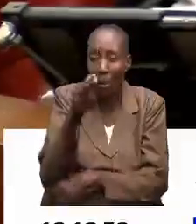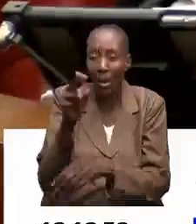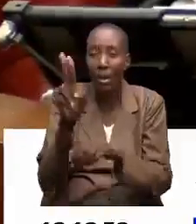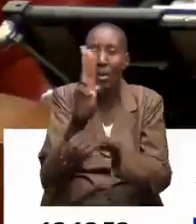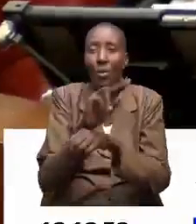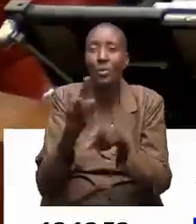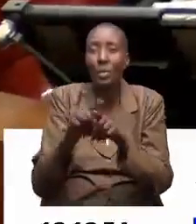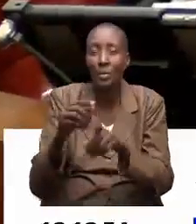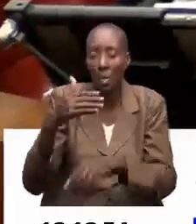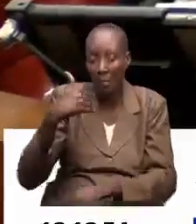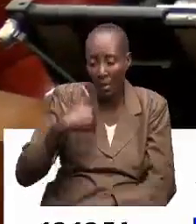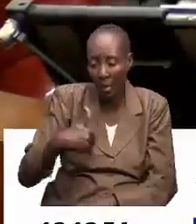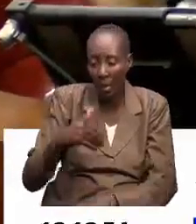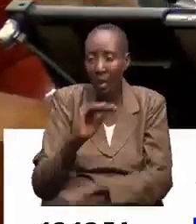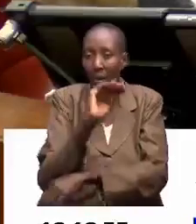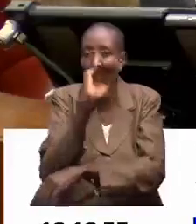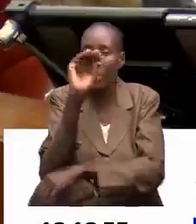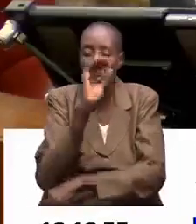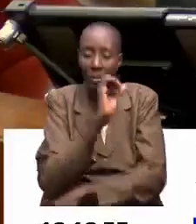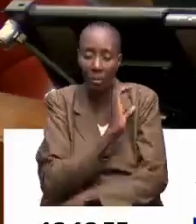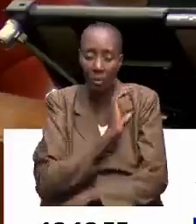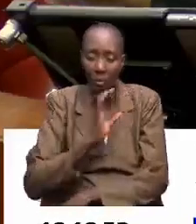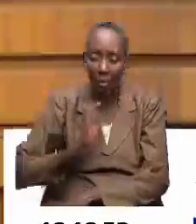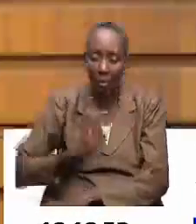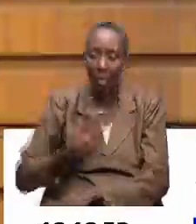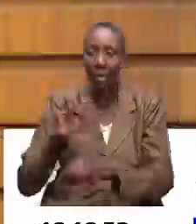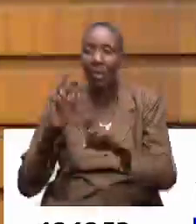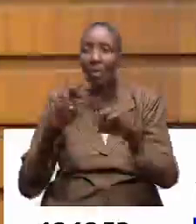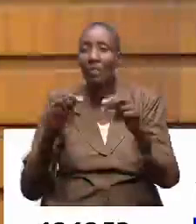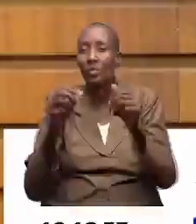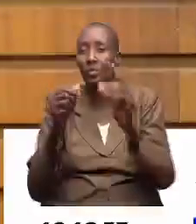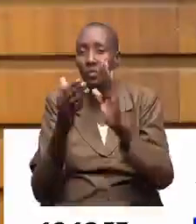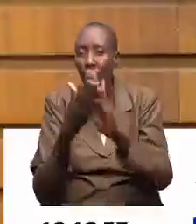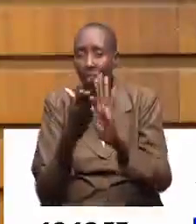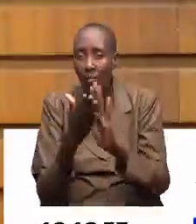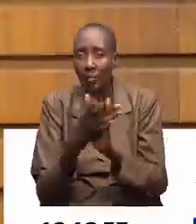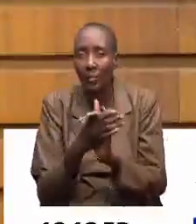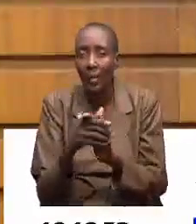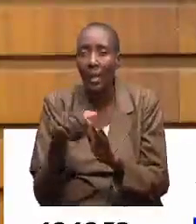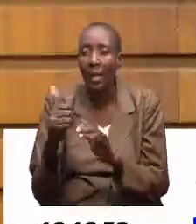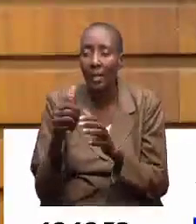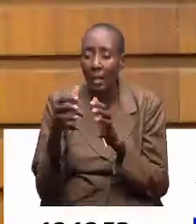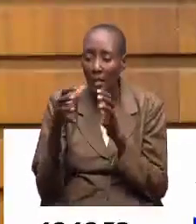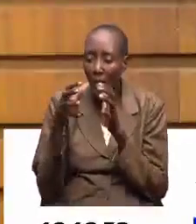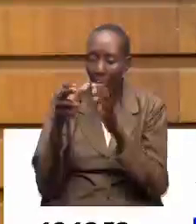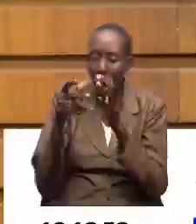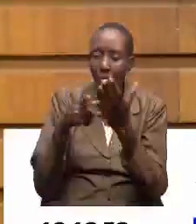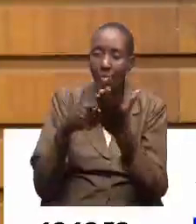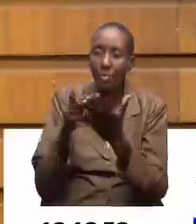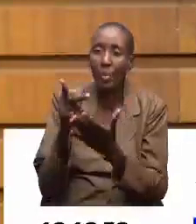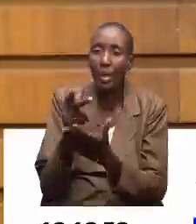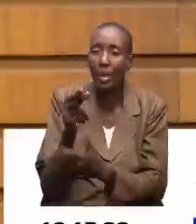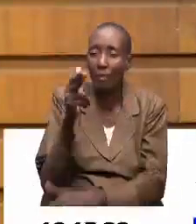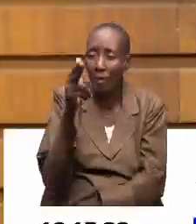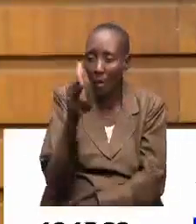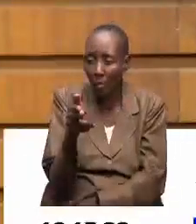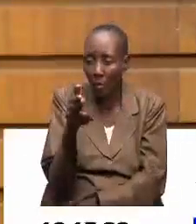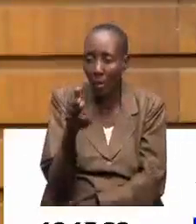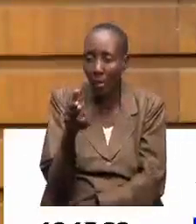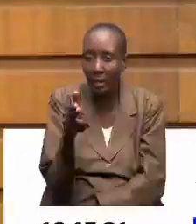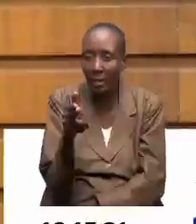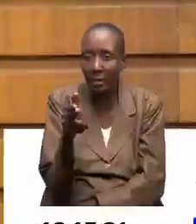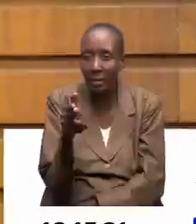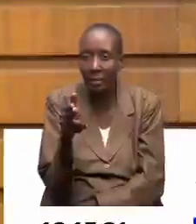upasuaji, akiomba kamati hiyo kutafuta suluhu ya haraka. Some are forced to pay for the bullets.